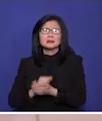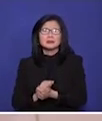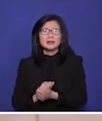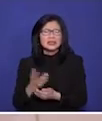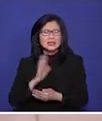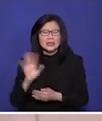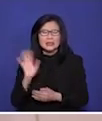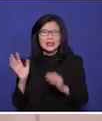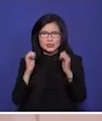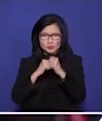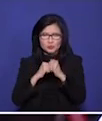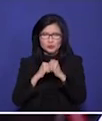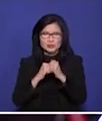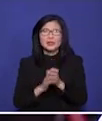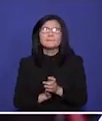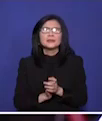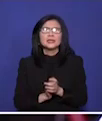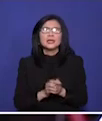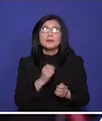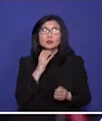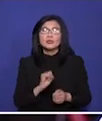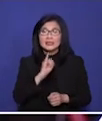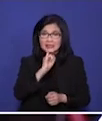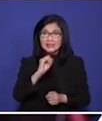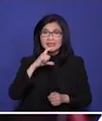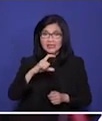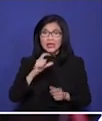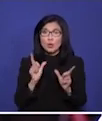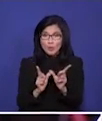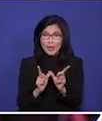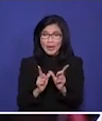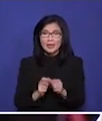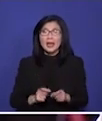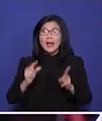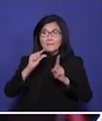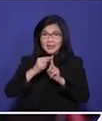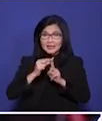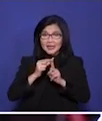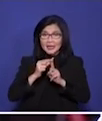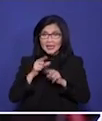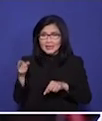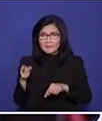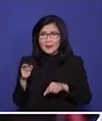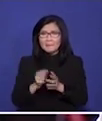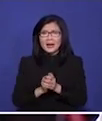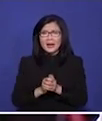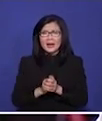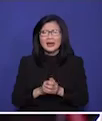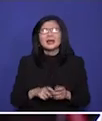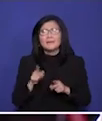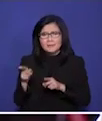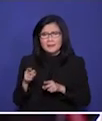menurut ICW ini menurut ICW partai yang Bapak Pimpin termasuk yang paling banyak